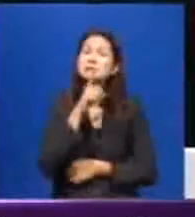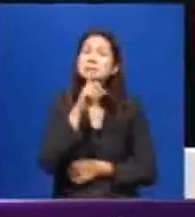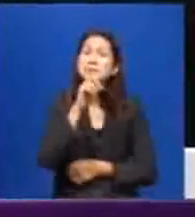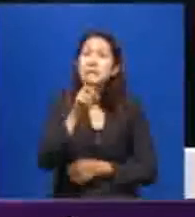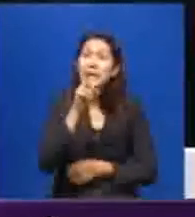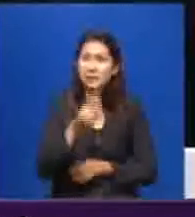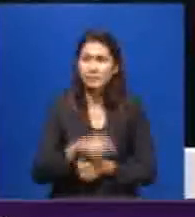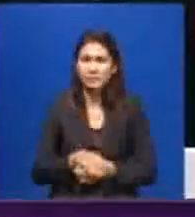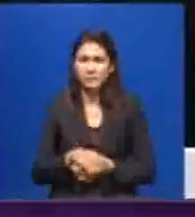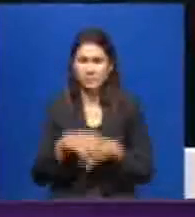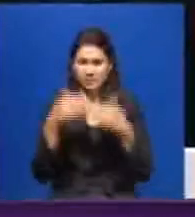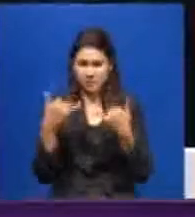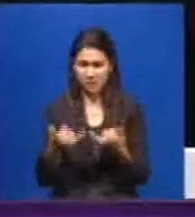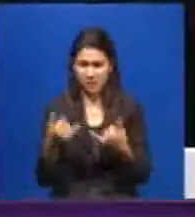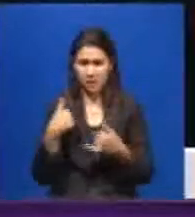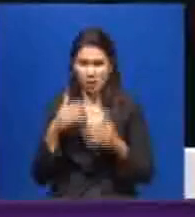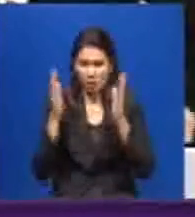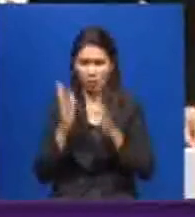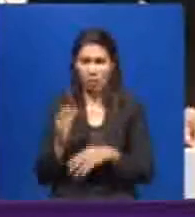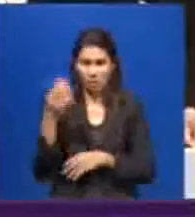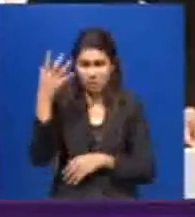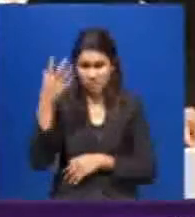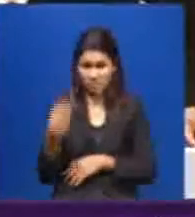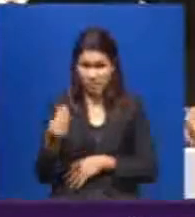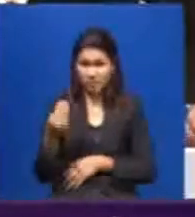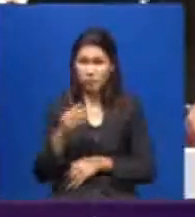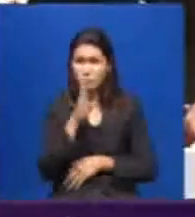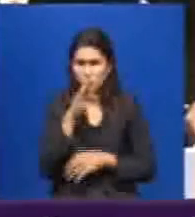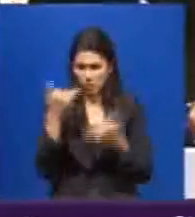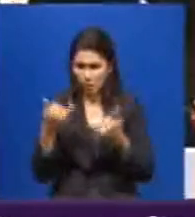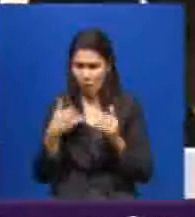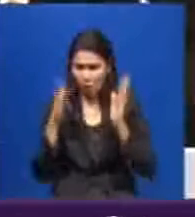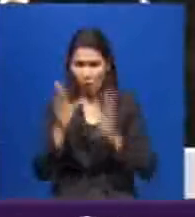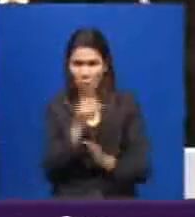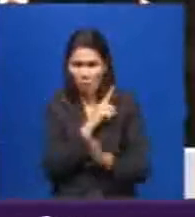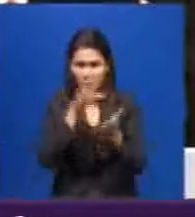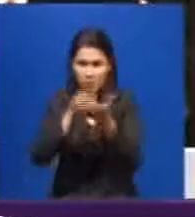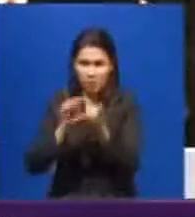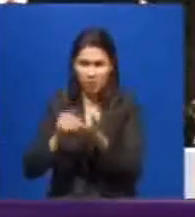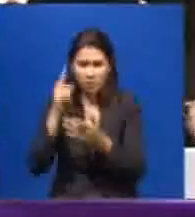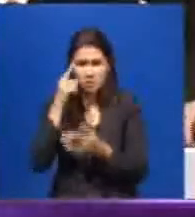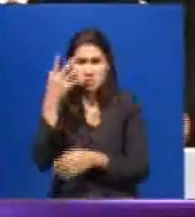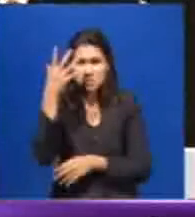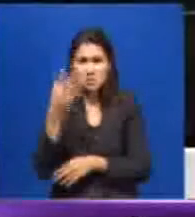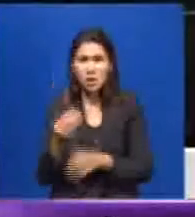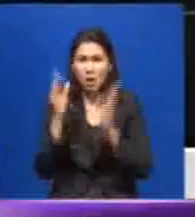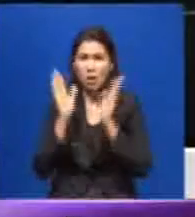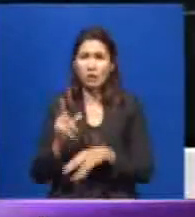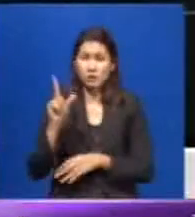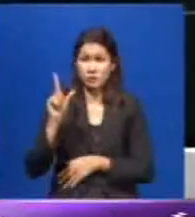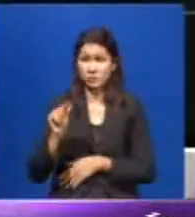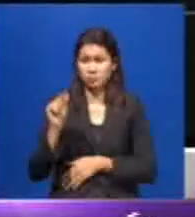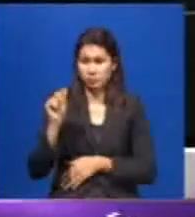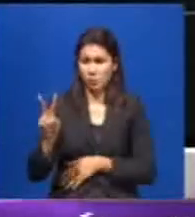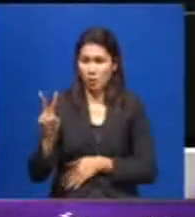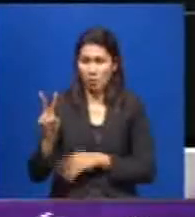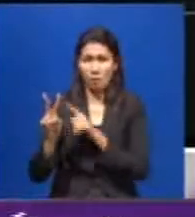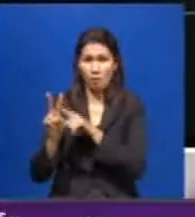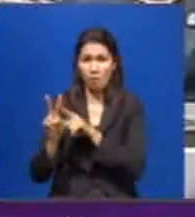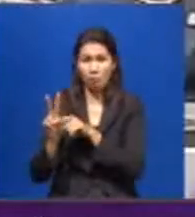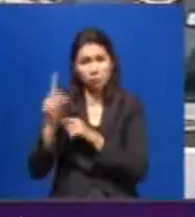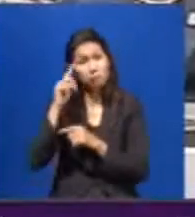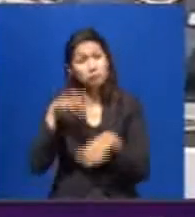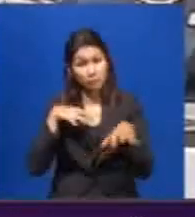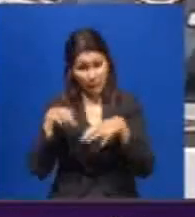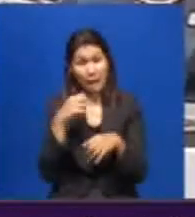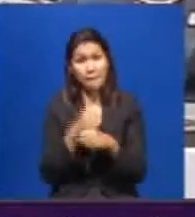จำนวนรัฐมนตรีที่ยังเหลืออยู่อย่างตอนนี้ที่ทีมงานรวบรวมรายชื่อมาได้มีประมาณ22คนแบบนี้ในแง่การบริหารงานยังท